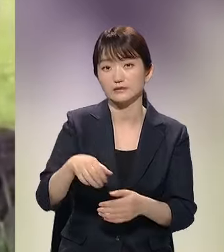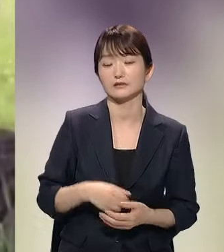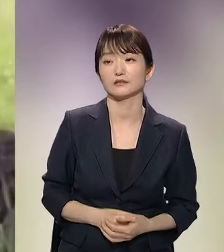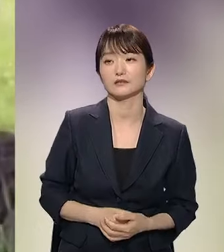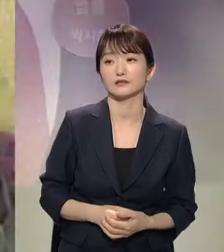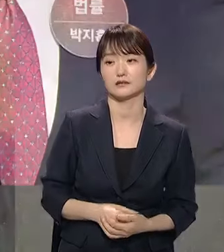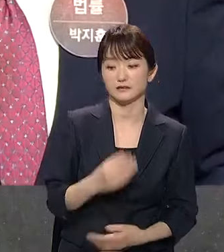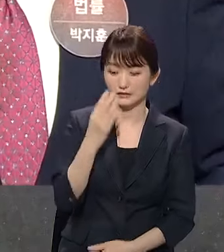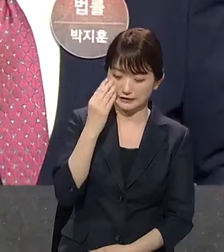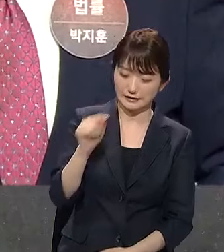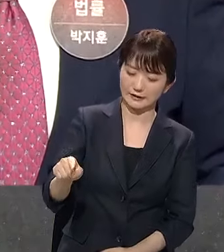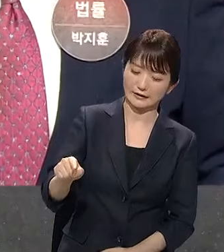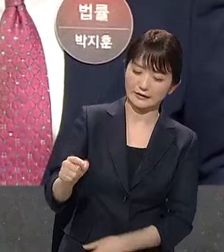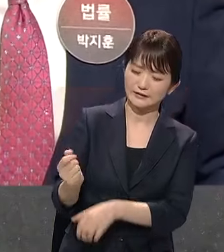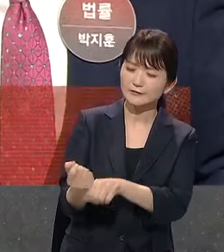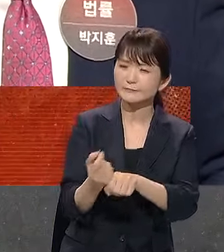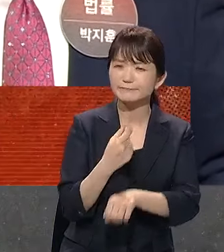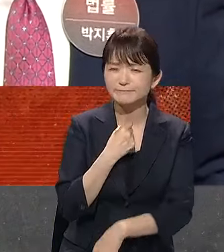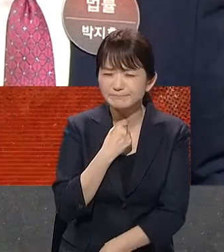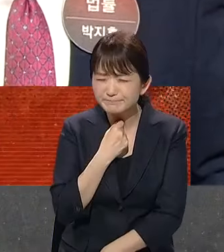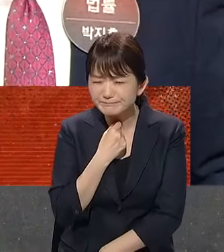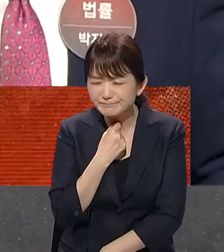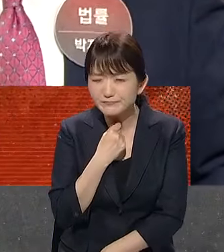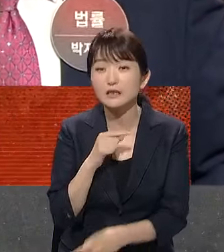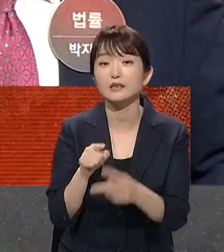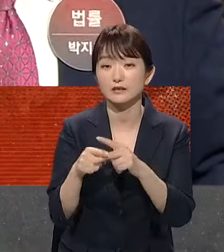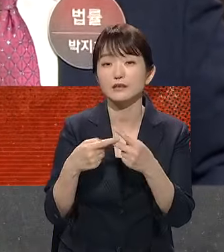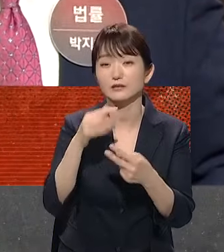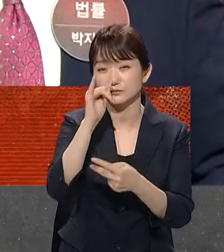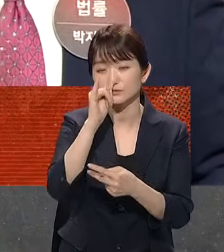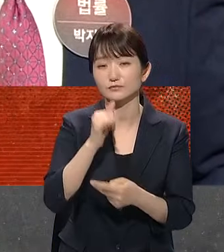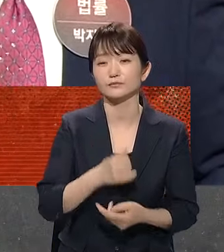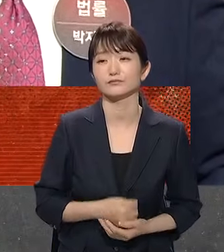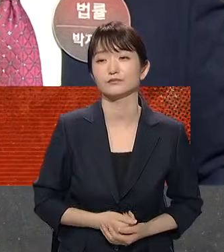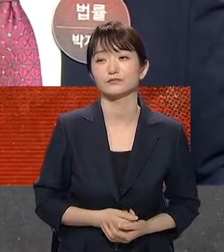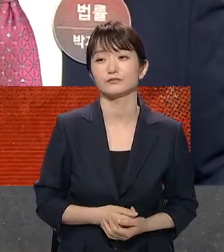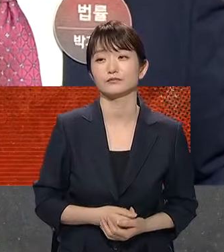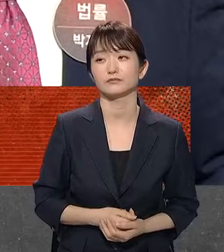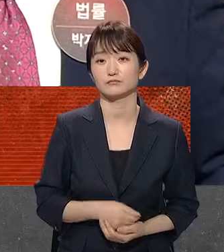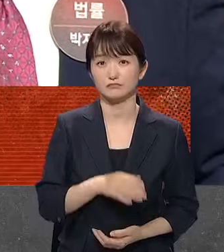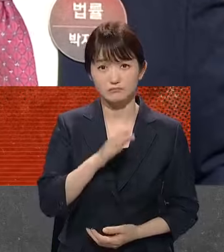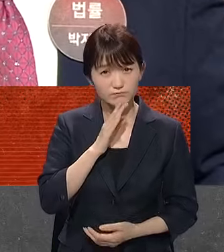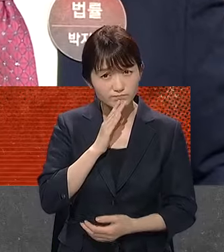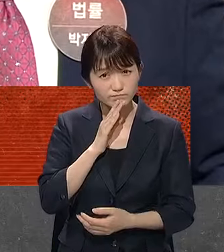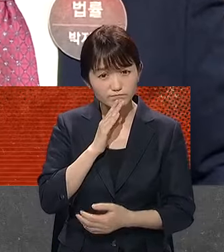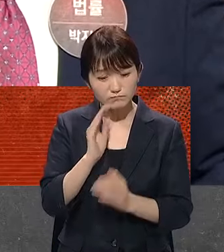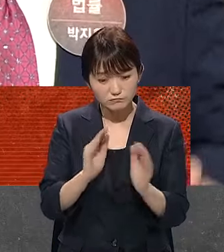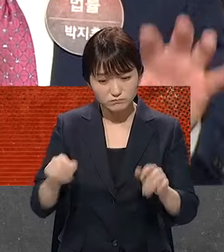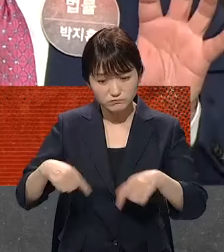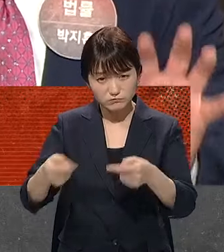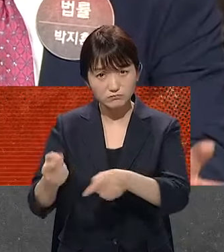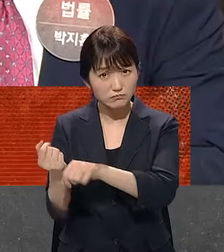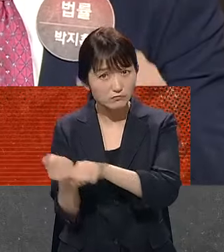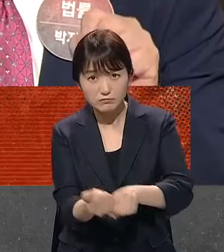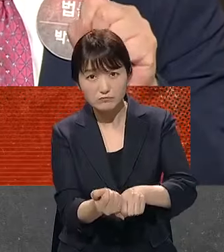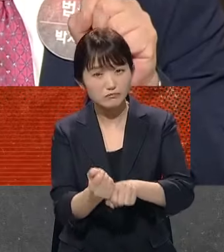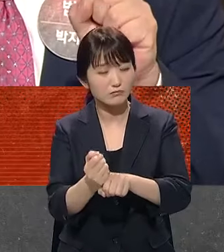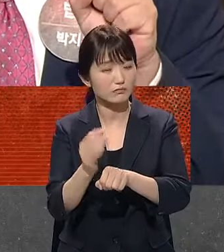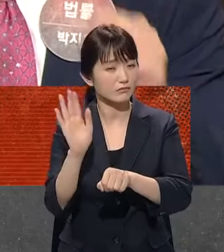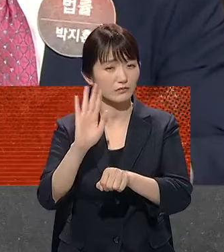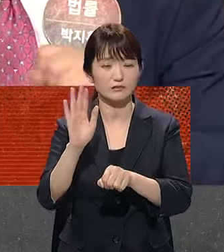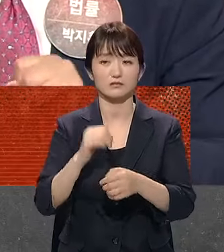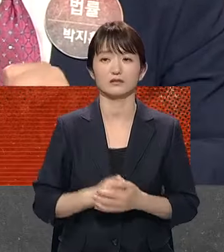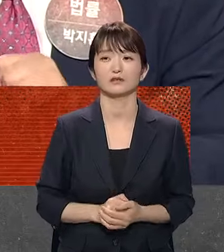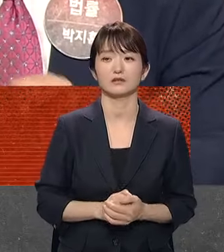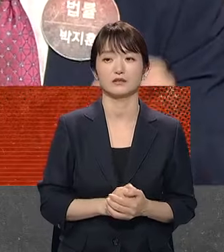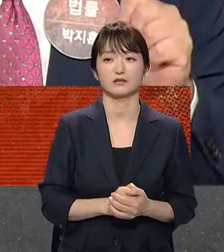보면 골프 하고 싶은 욕망이 들 이해합니다 뭐 그럴 수 있습니다 그렇지만 실제로 골프하는 사람 없거든요 저 둘레길에서